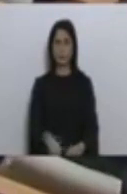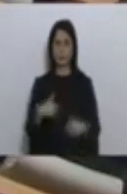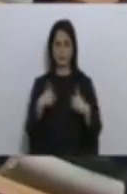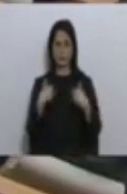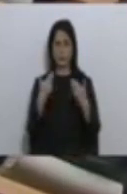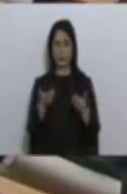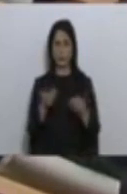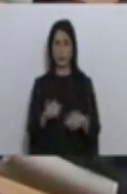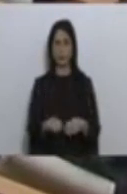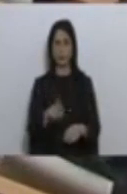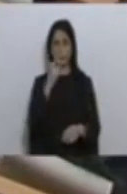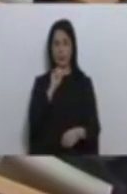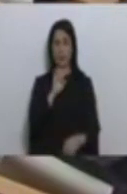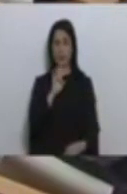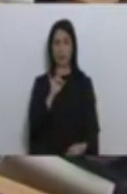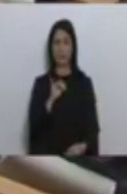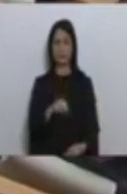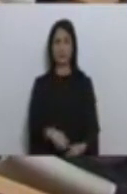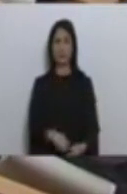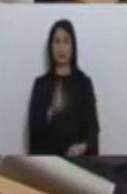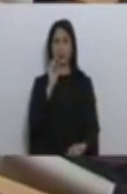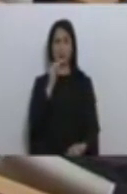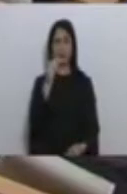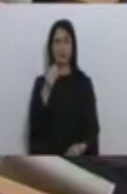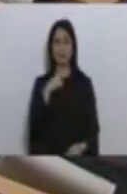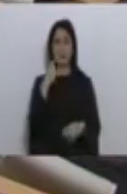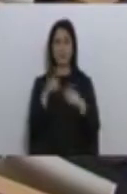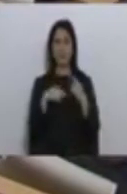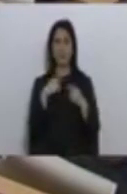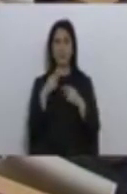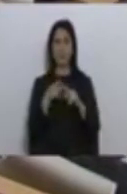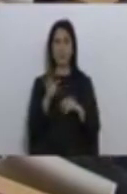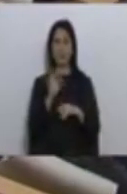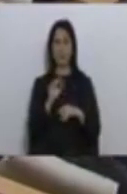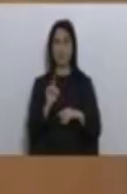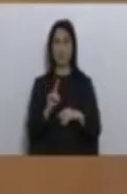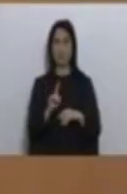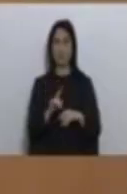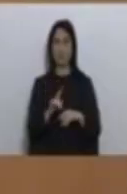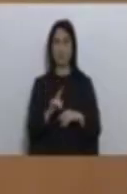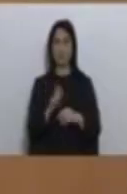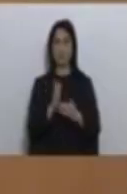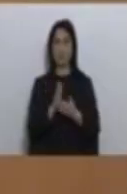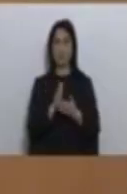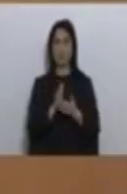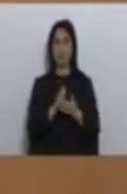მოგესალმებით, ბატონო ანრი. როდესაც თქვენ საუბრობთ იმაზე, რომ არსებობენ